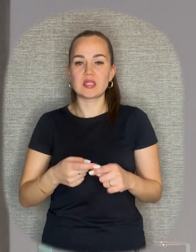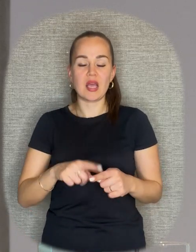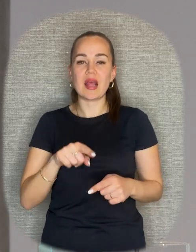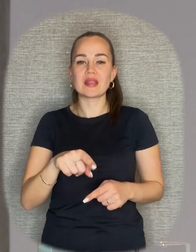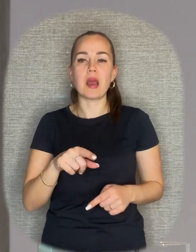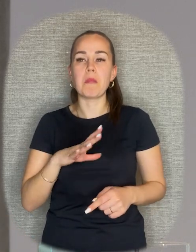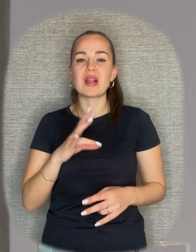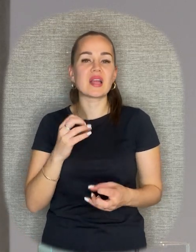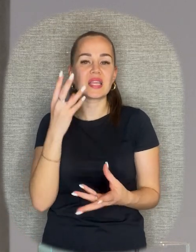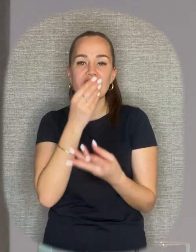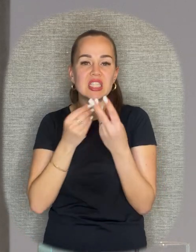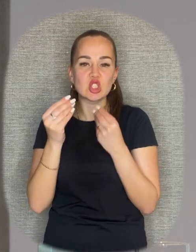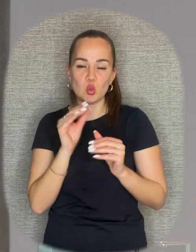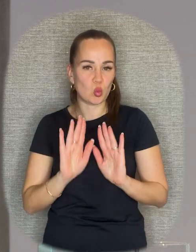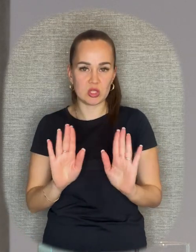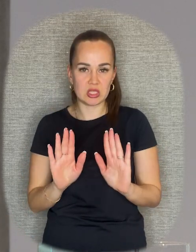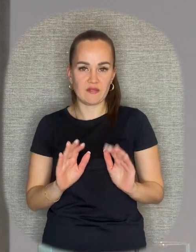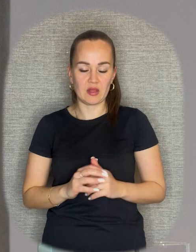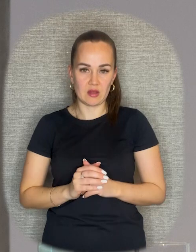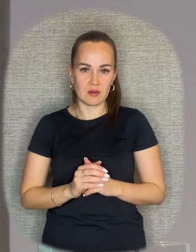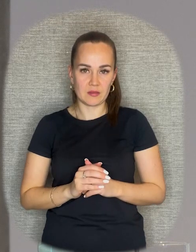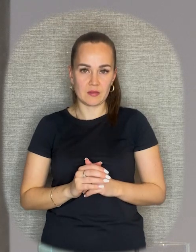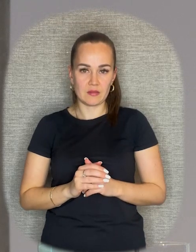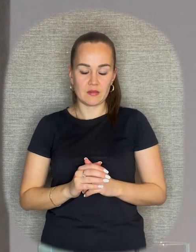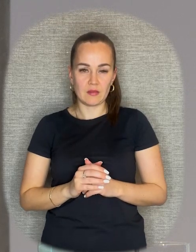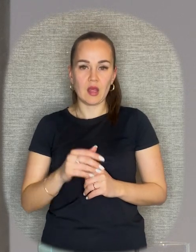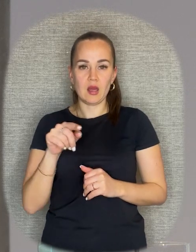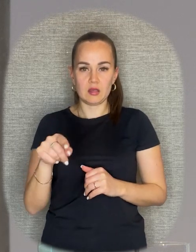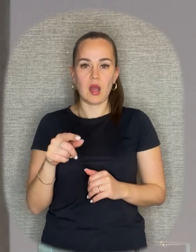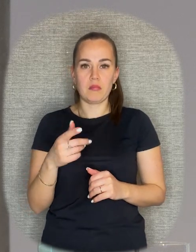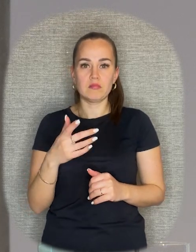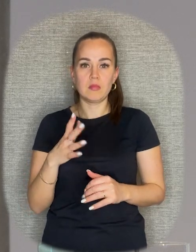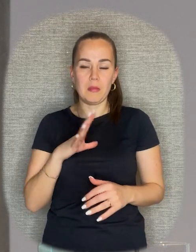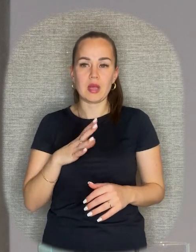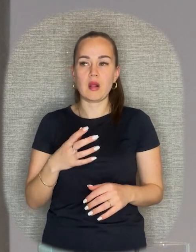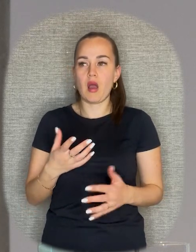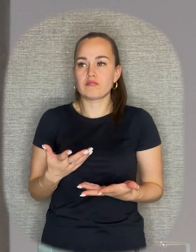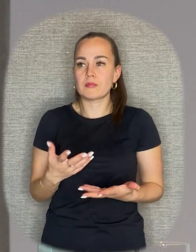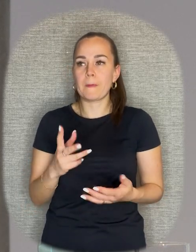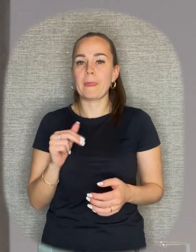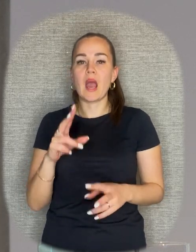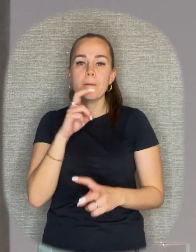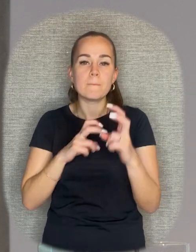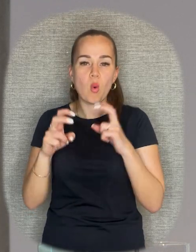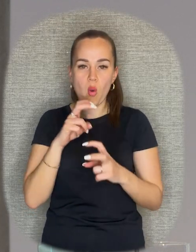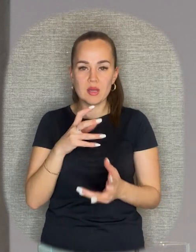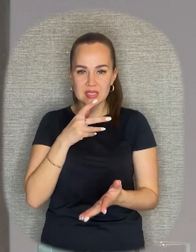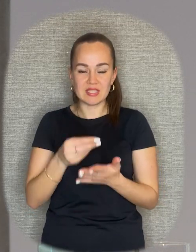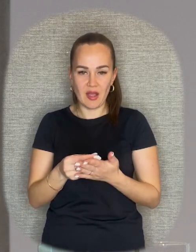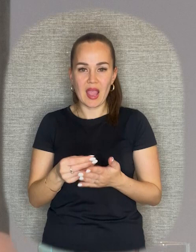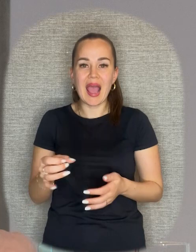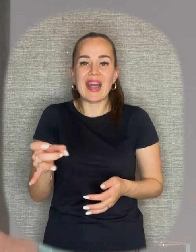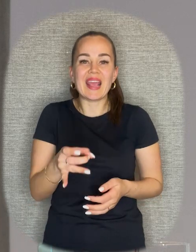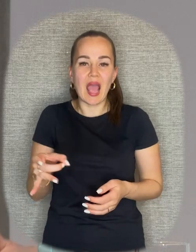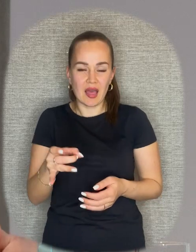не настолько искусственным как для многих городов где совершенно неожиданно возникали вдруг какие-то портики и колонны а по сути Это был вот